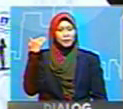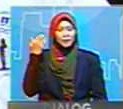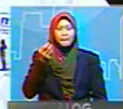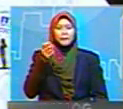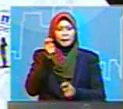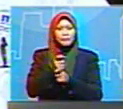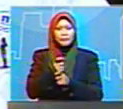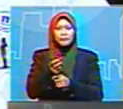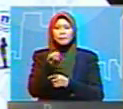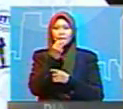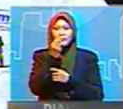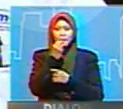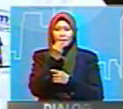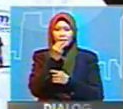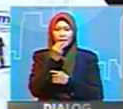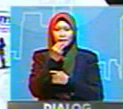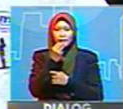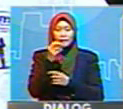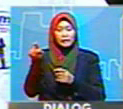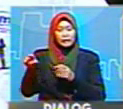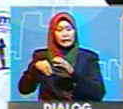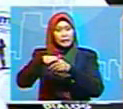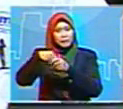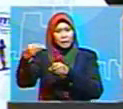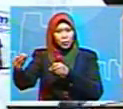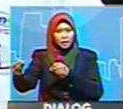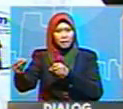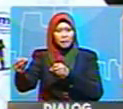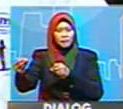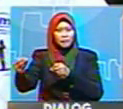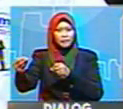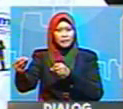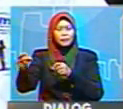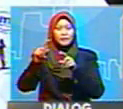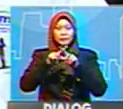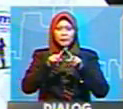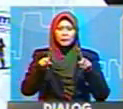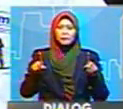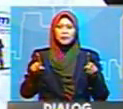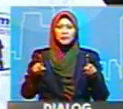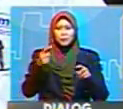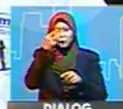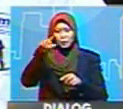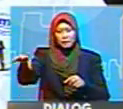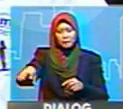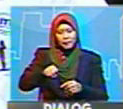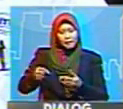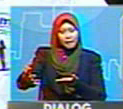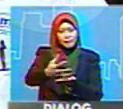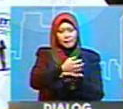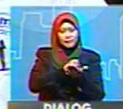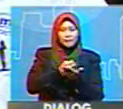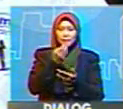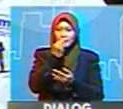makanan ini mereka mengeluarkan tetapi dari segi untuk mengambil hasil makanan itu